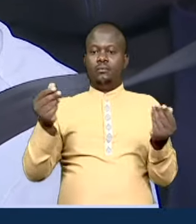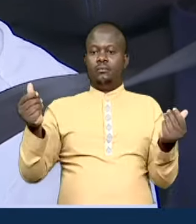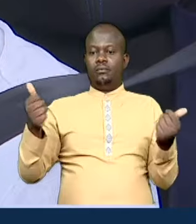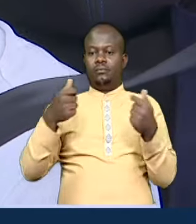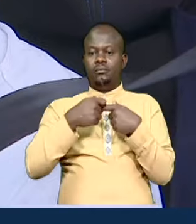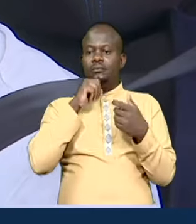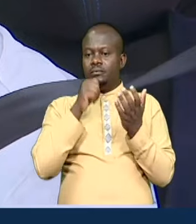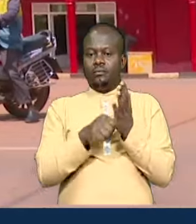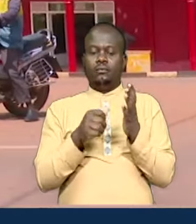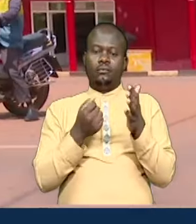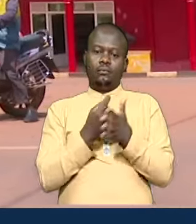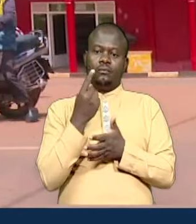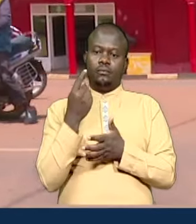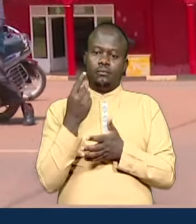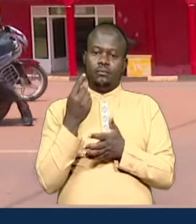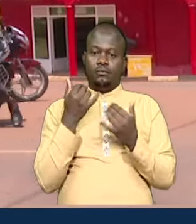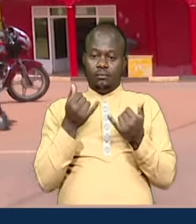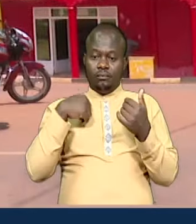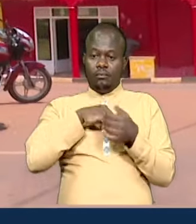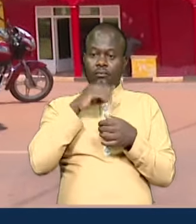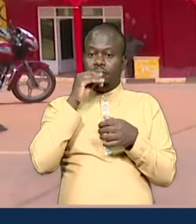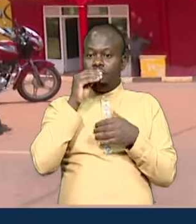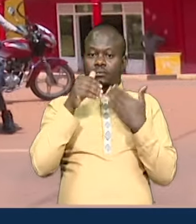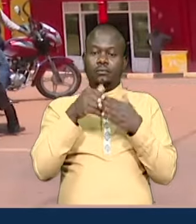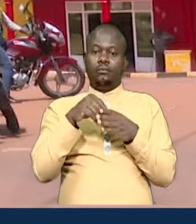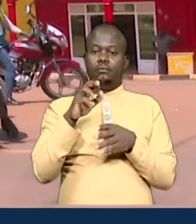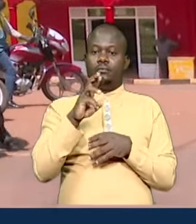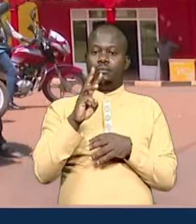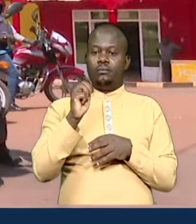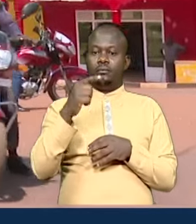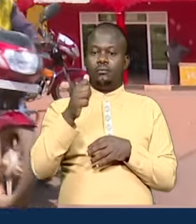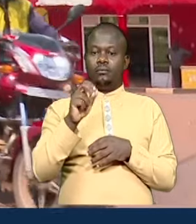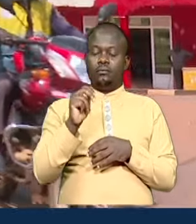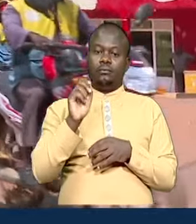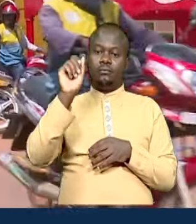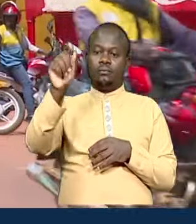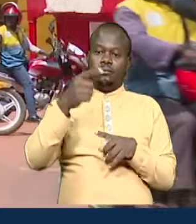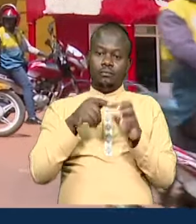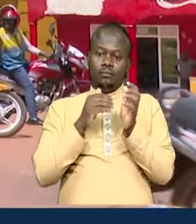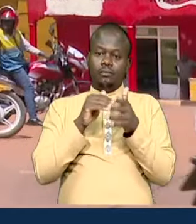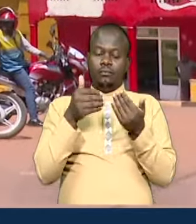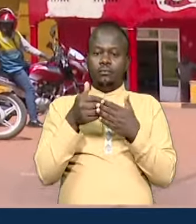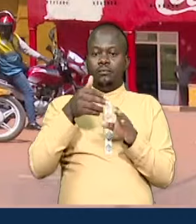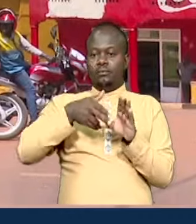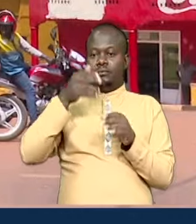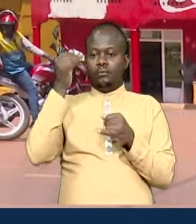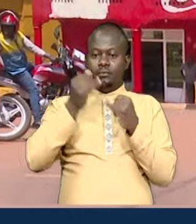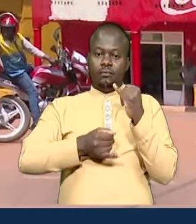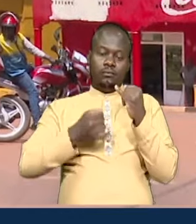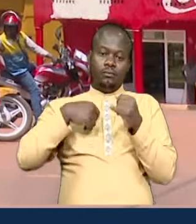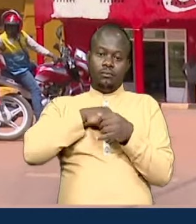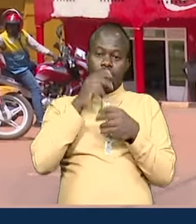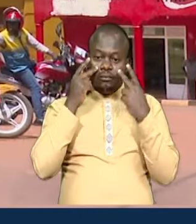nta kibazo biteje. Uko tuvuge nkanjye nta muri Rwamagana hirya, ariko sitasiyo ya nyuma ngeraho mbanisha kubona aho